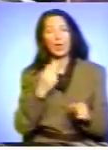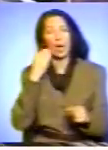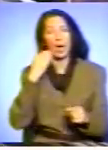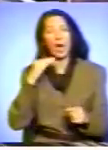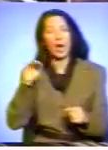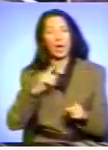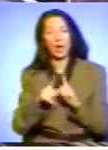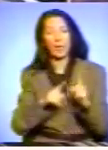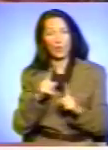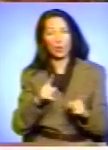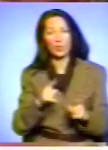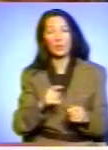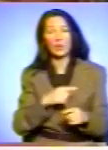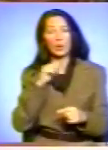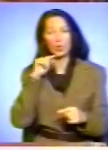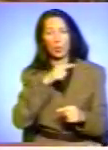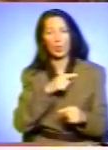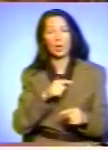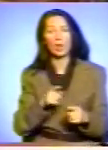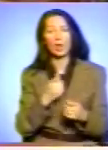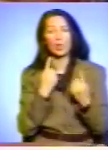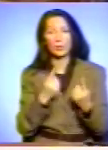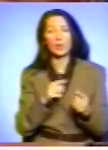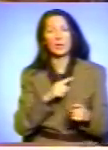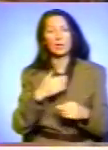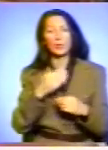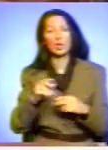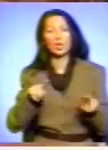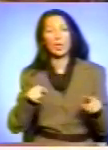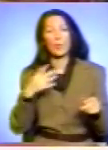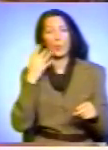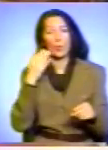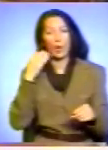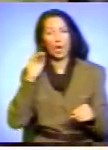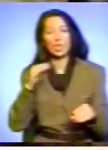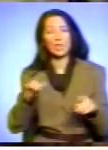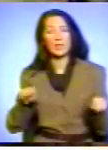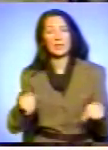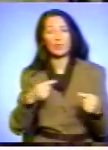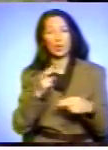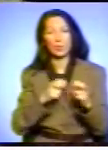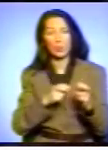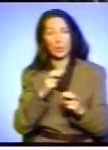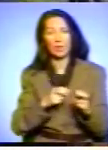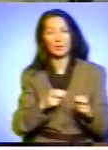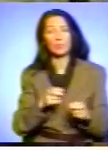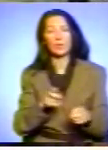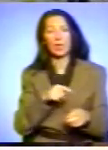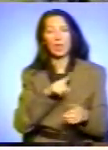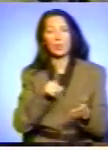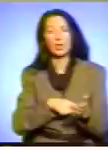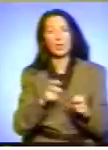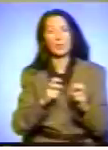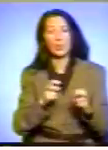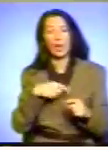основний стрибок припадає на полегшення створення підприємств в Україні. Водночас у Державній службі з питань регуляторної політики і підприємництва кажуть,